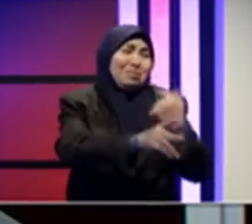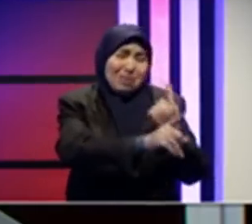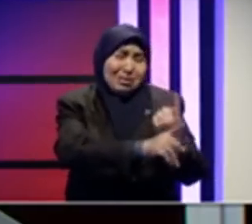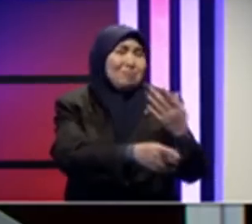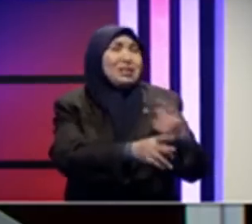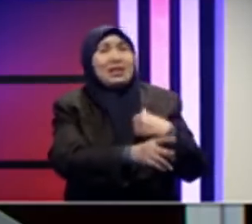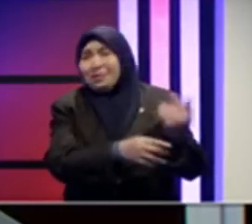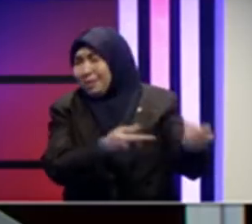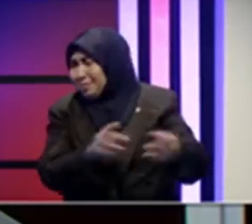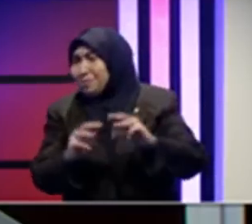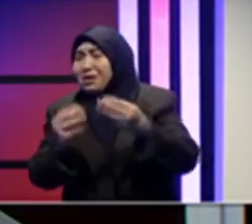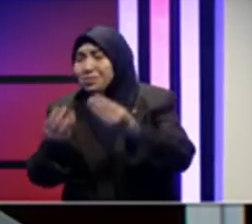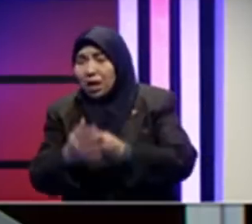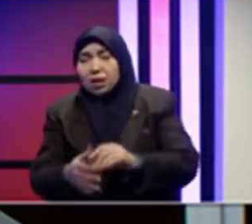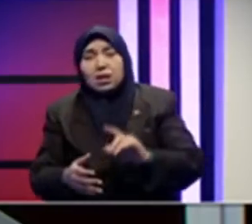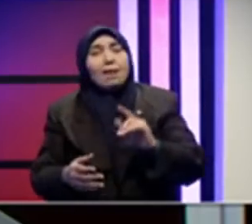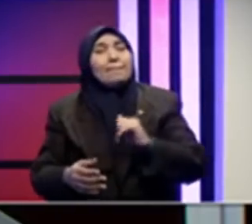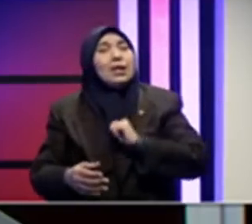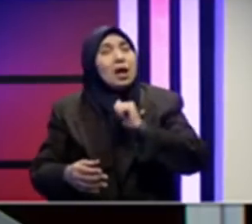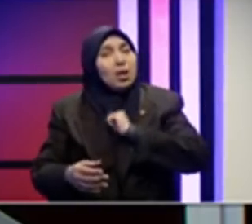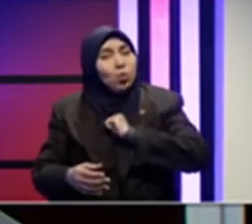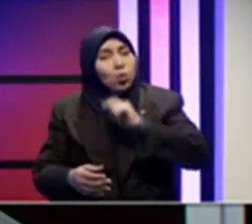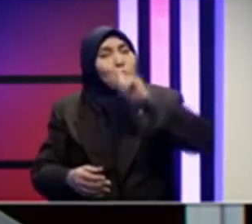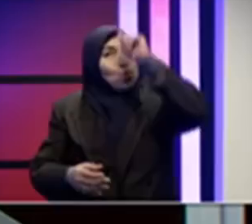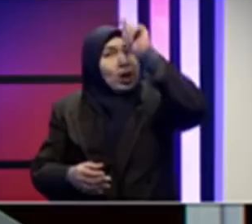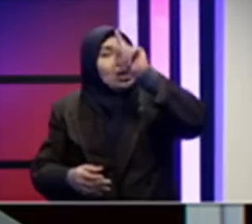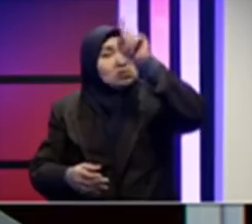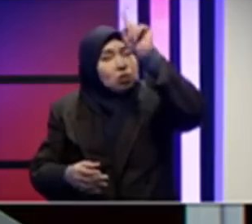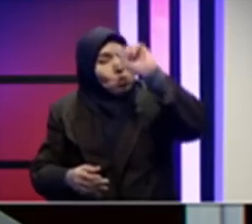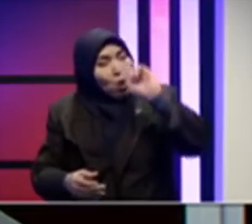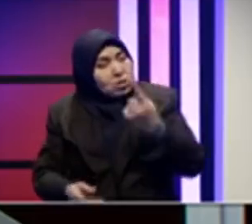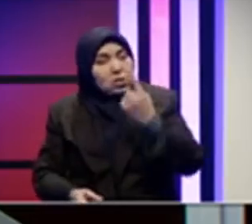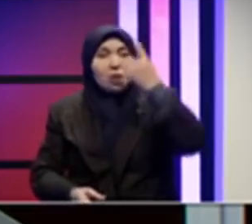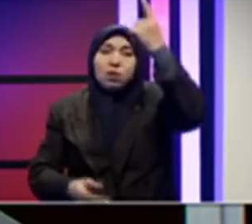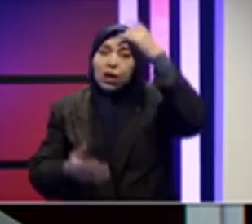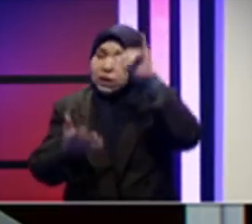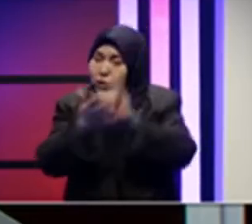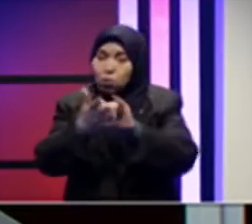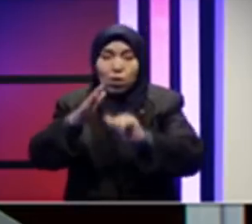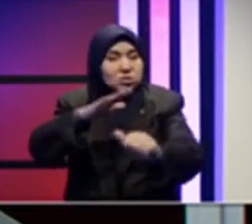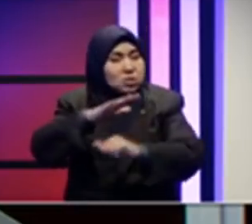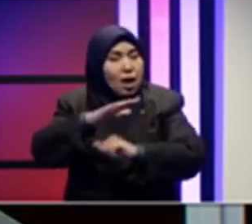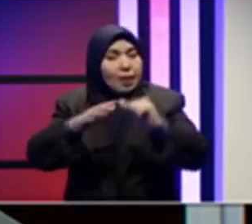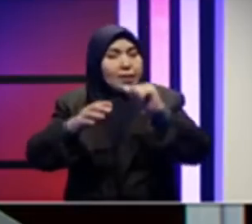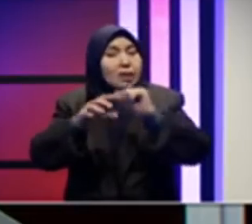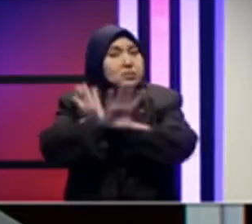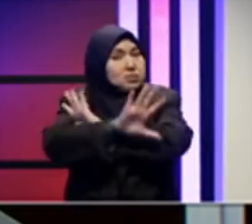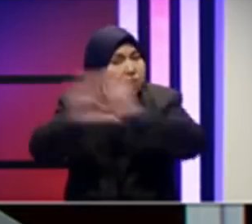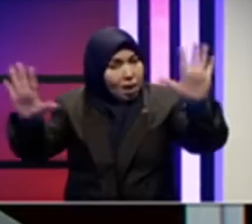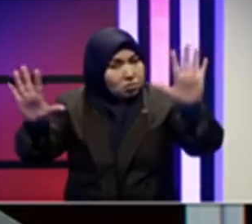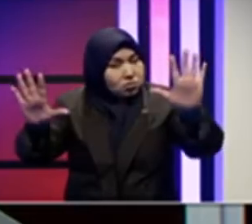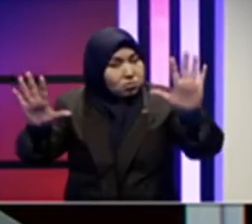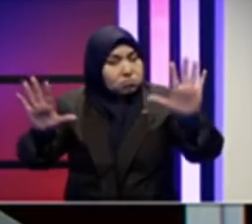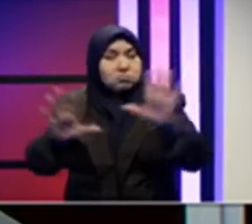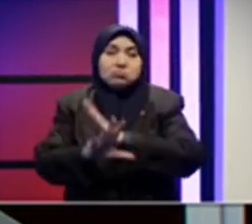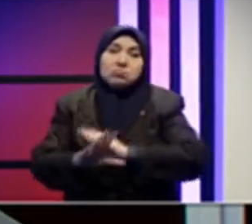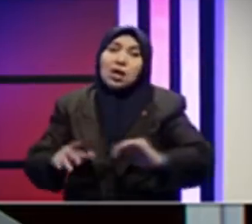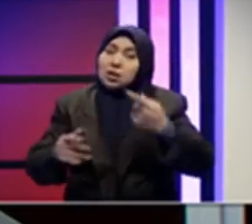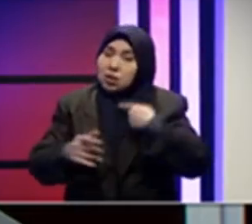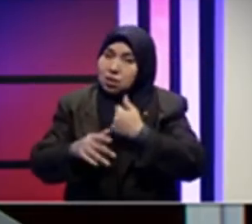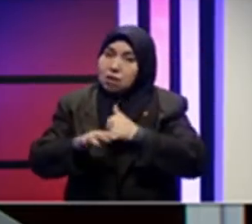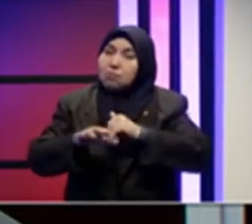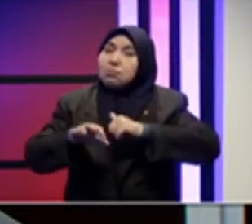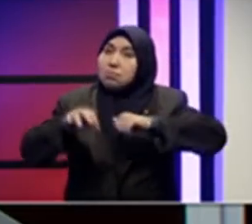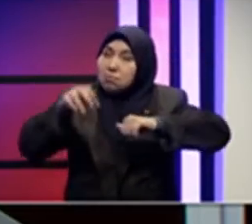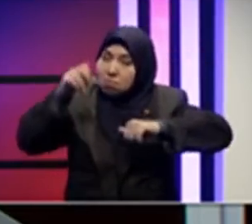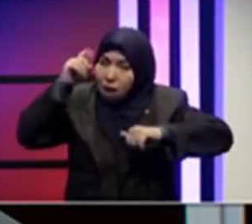Sebenarnya yang benar adalah bila mengaku Tuhan yang satu adalah Allah. Itu asasnya, akidah yang jelas Ustaz ya. Dan kemudian kita jelas bahawa